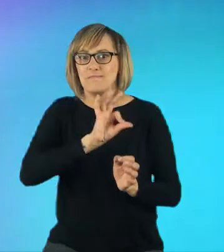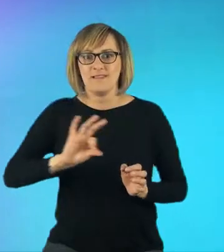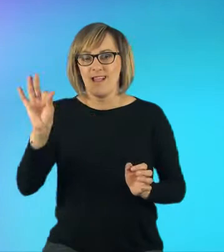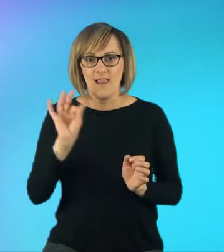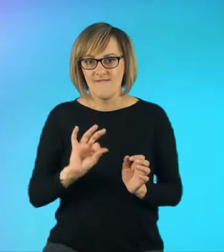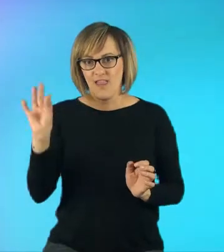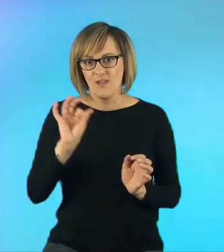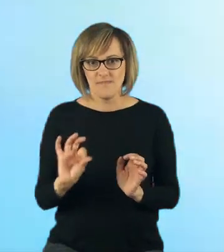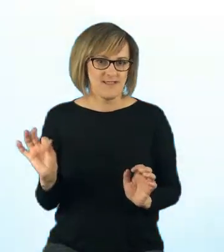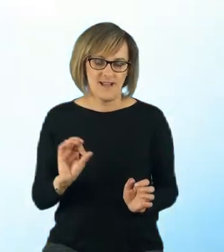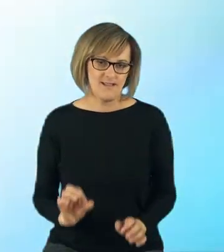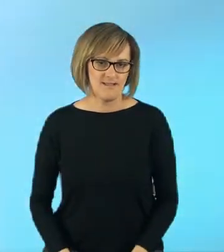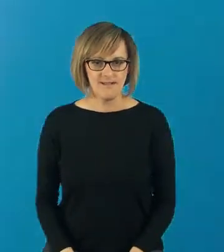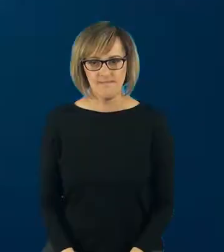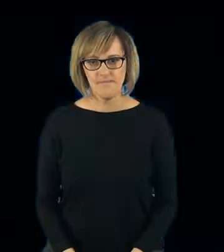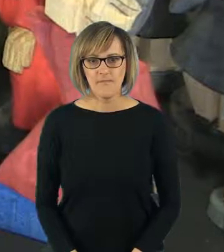nadzwyczajny.